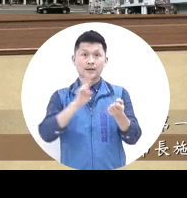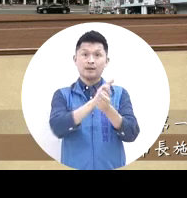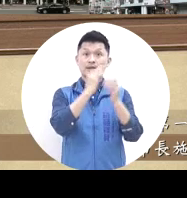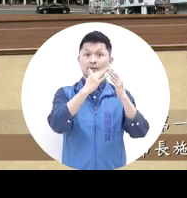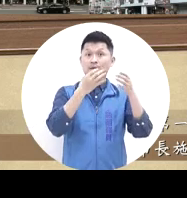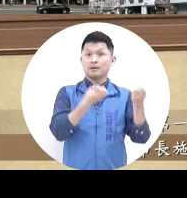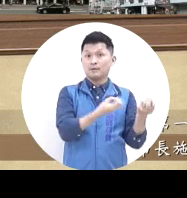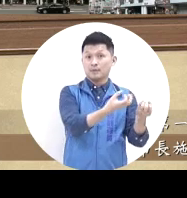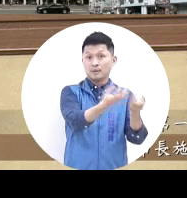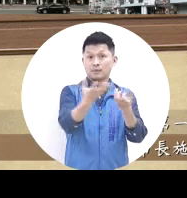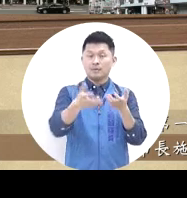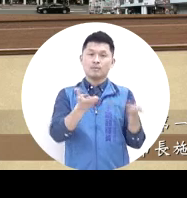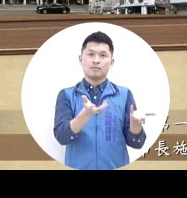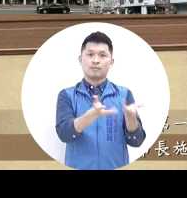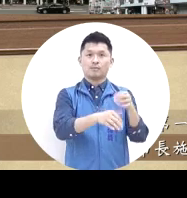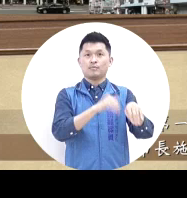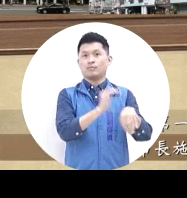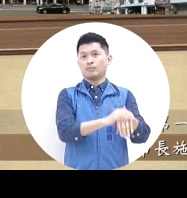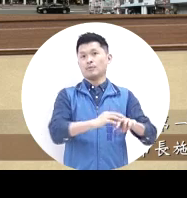完工，目前还有